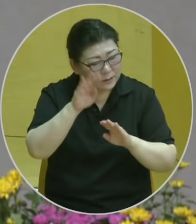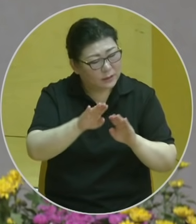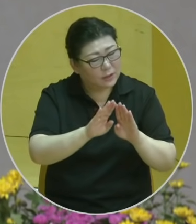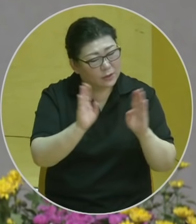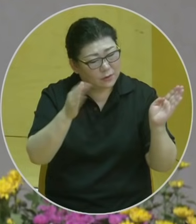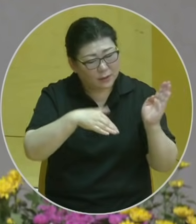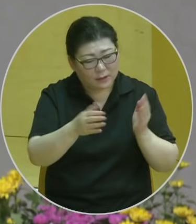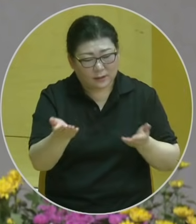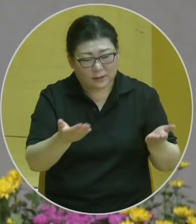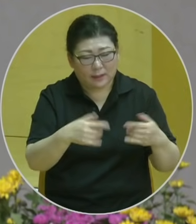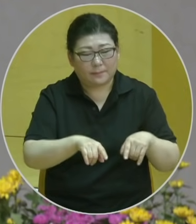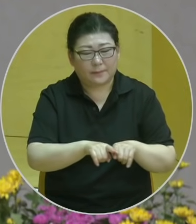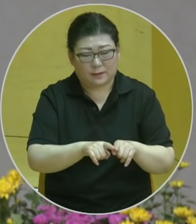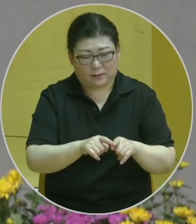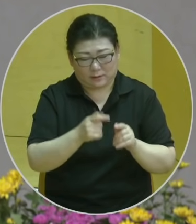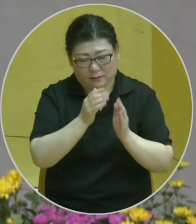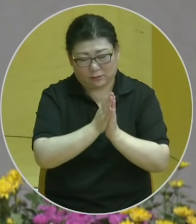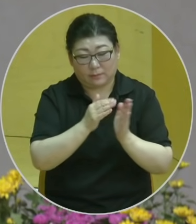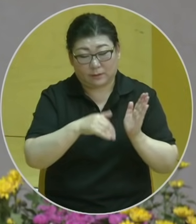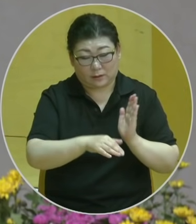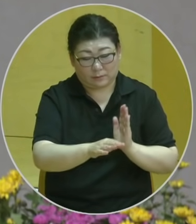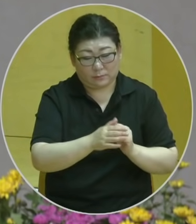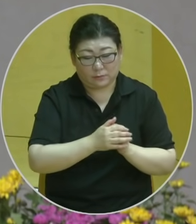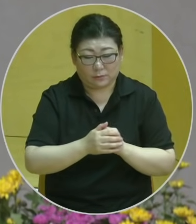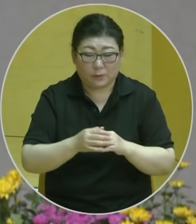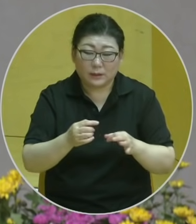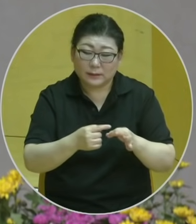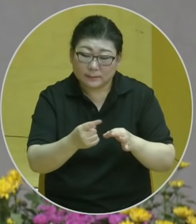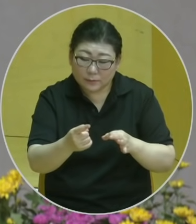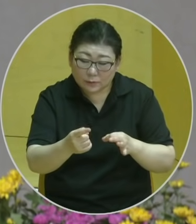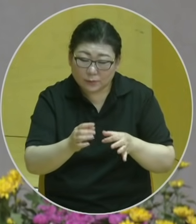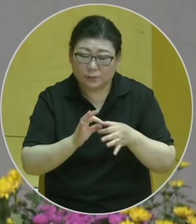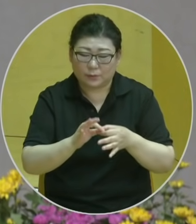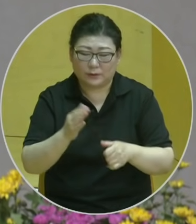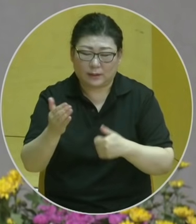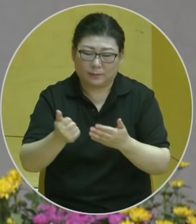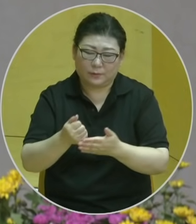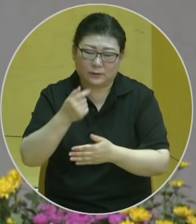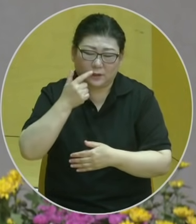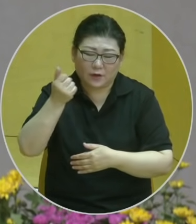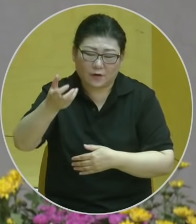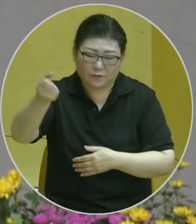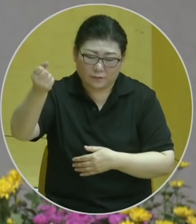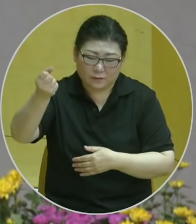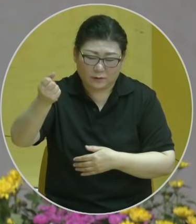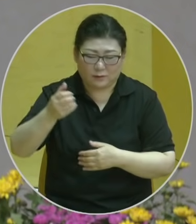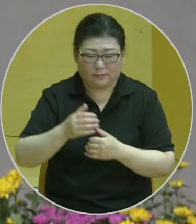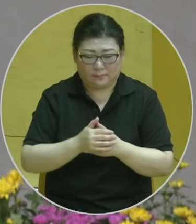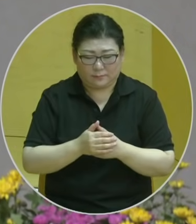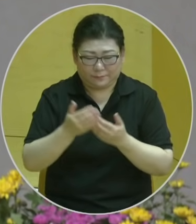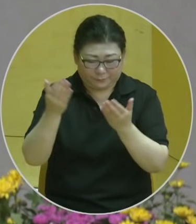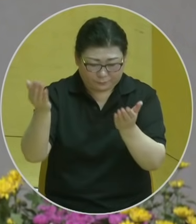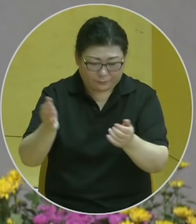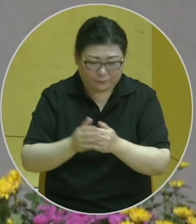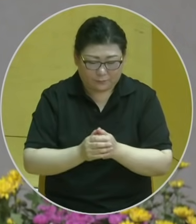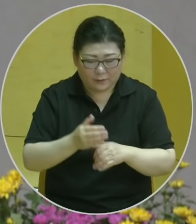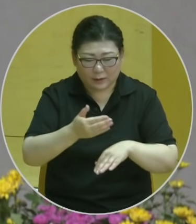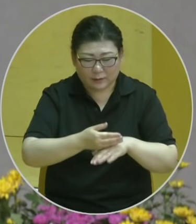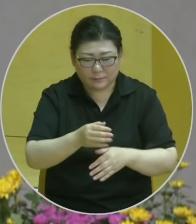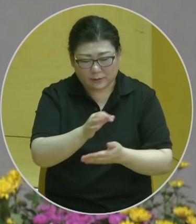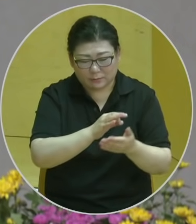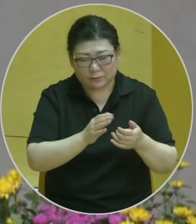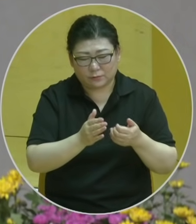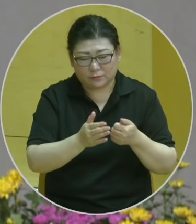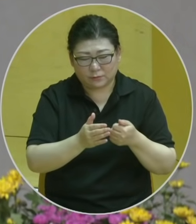함께 기도하며 나아갑니다. 십일조를 통해 아버지의 것으로 돌려드립니다. 감사의 물을 통해서 범사에 함께 하시는